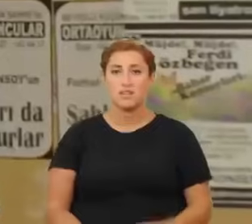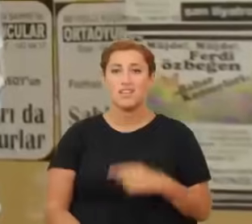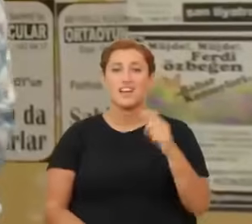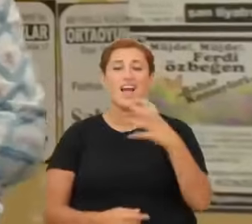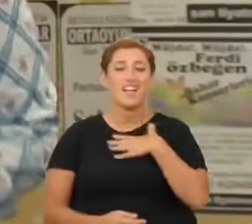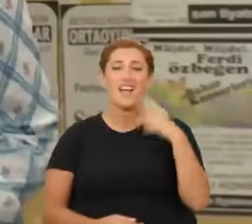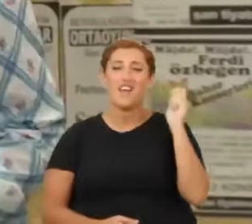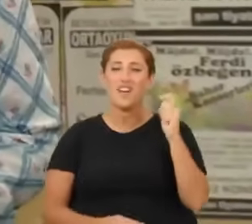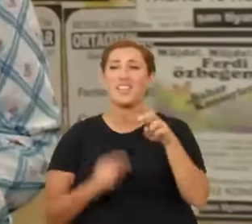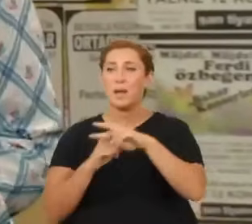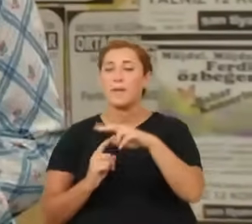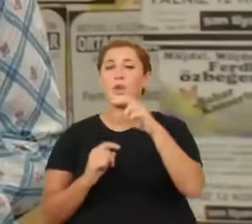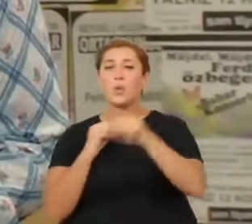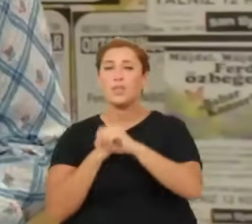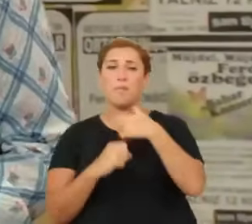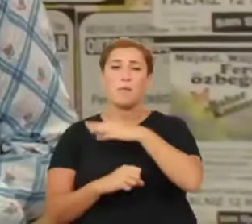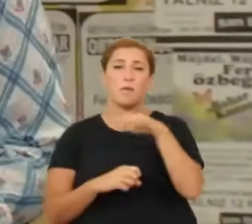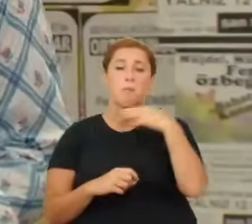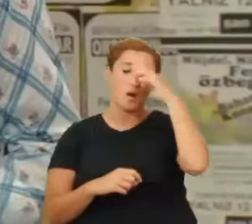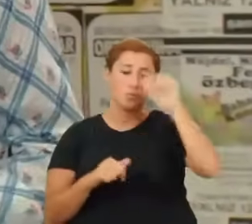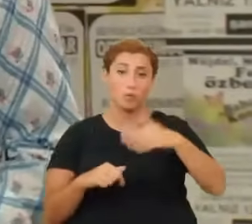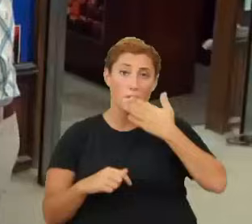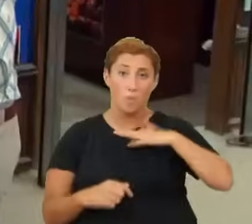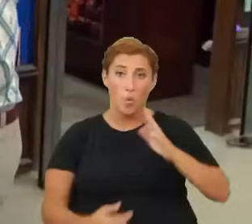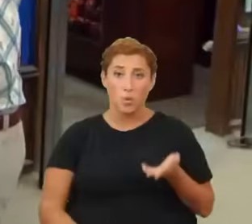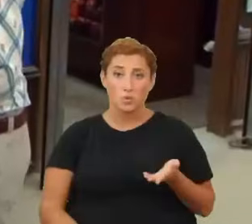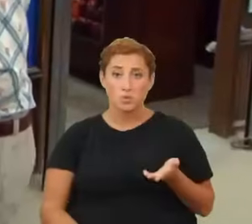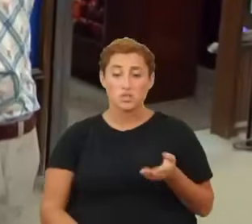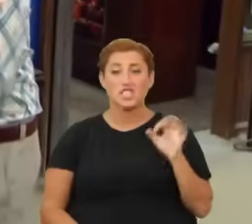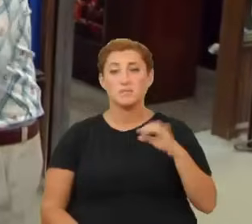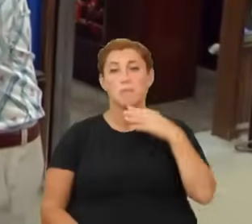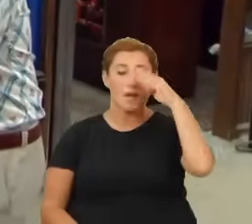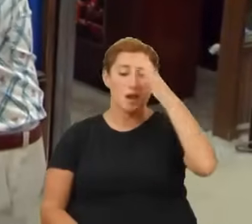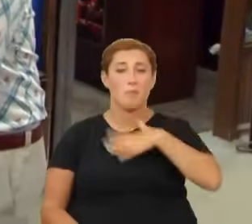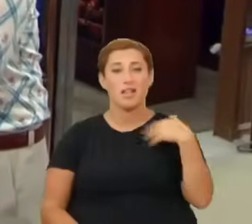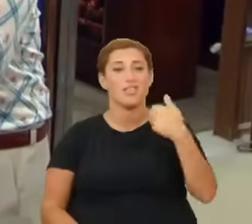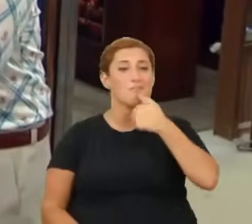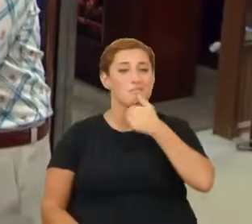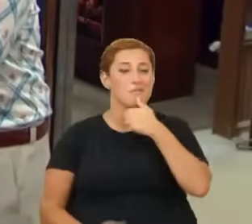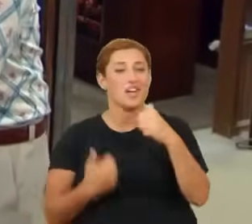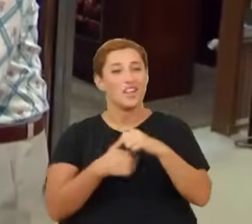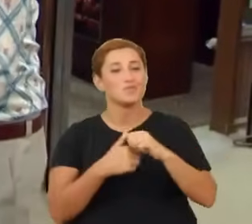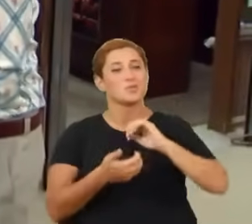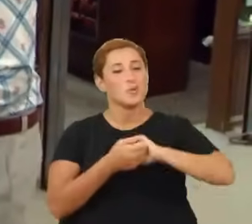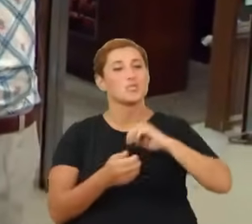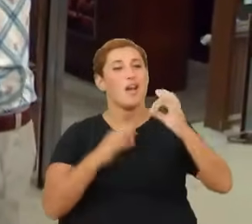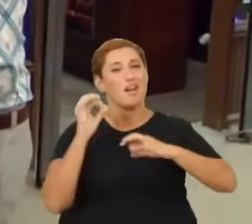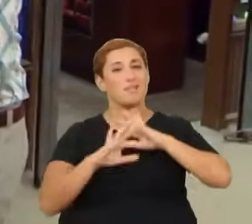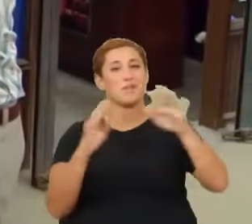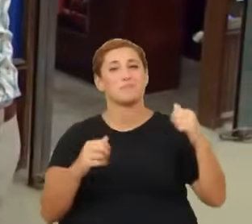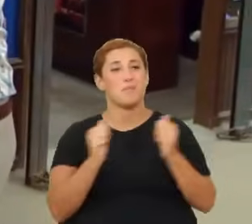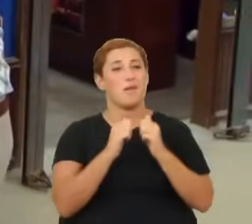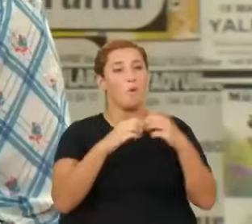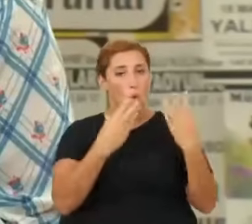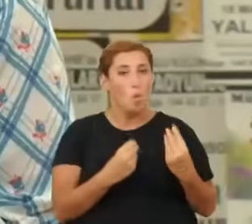Kayınpeder, kayınvalide, Gülden ben. Bayramda burada yokuz ya. Şimdi bayramda annemizin, babamızın, eşimizin, dostumuzun, akrabalarımızın